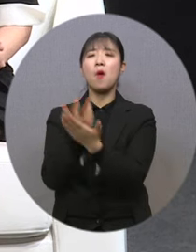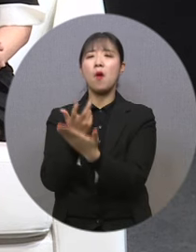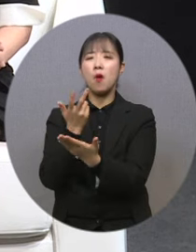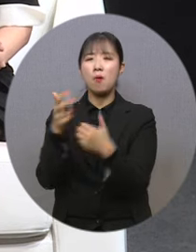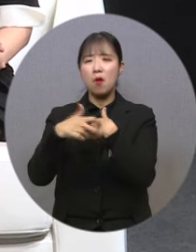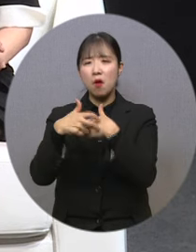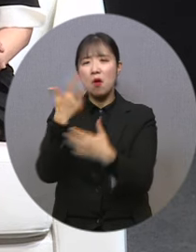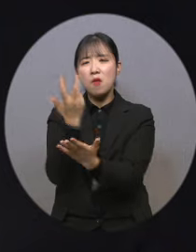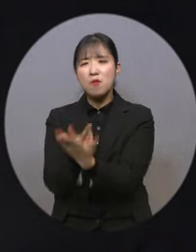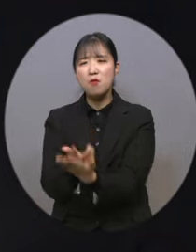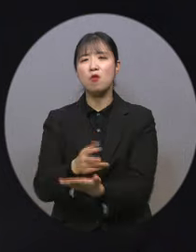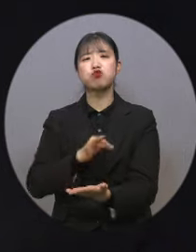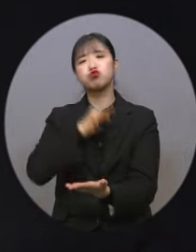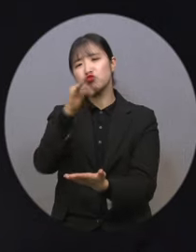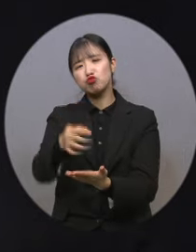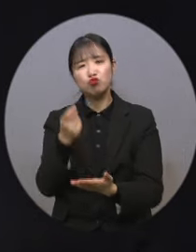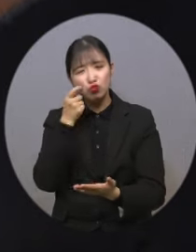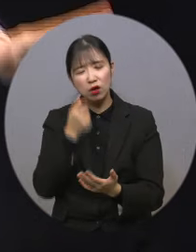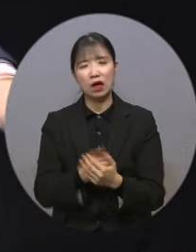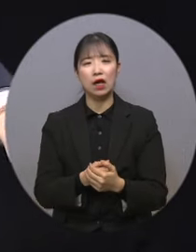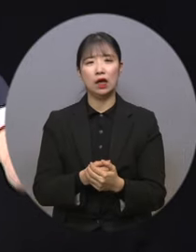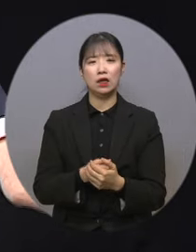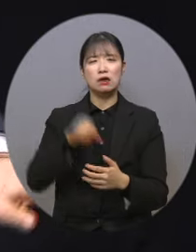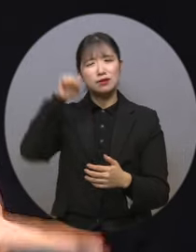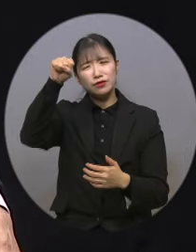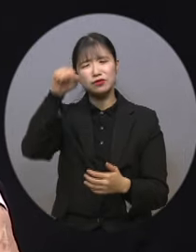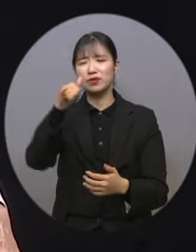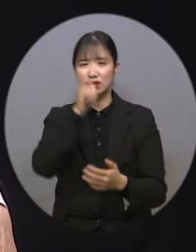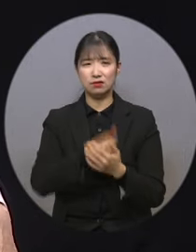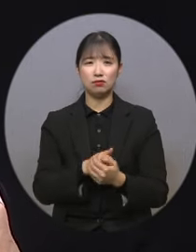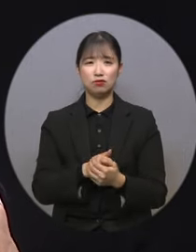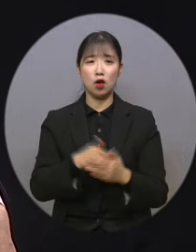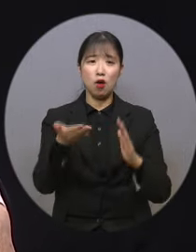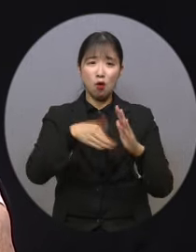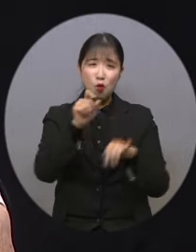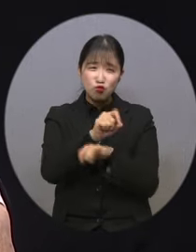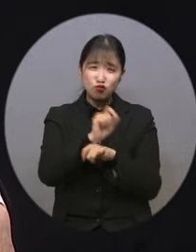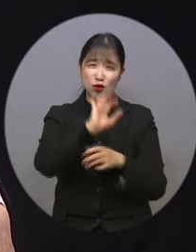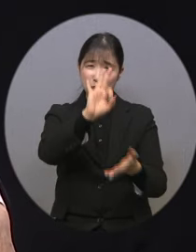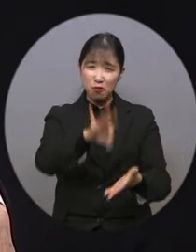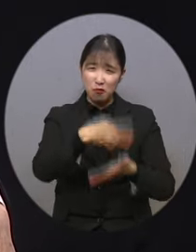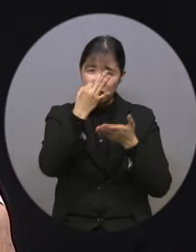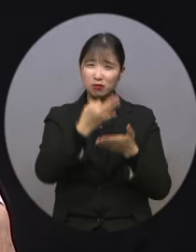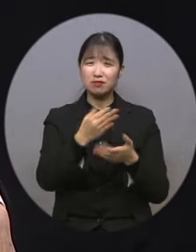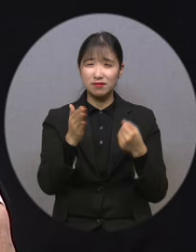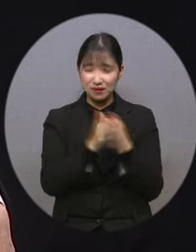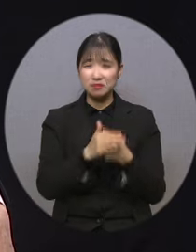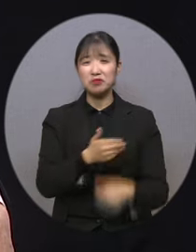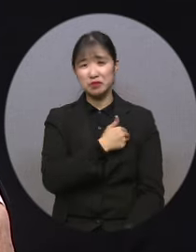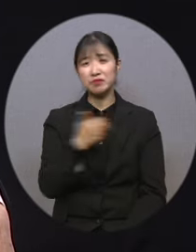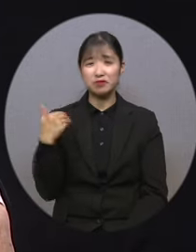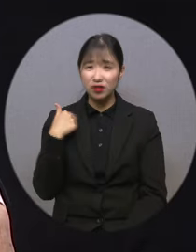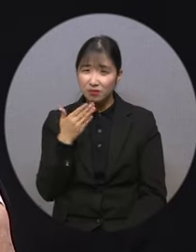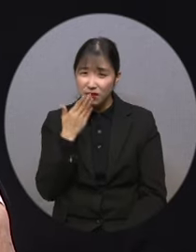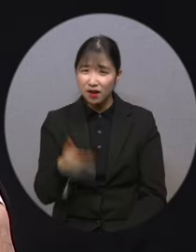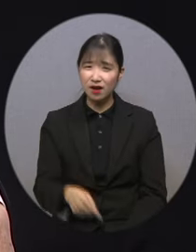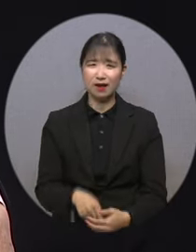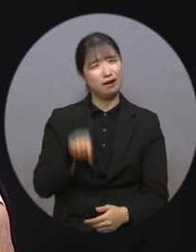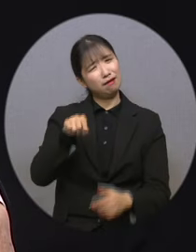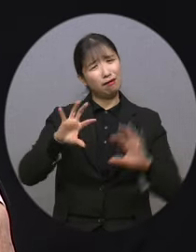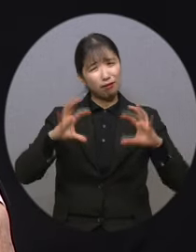일을 하지 그럼 관계 공무원들은 월급 나오니까 팔자가 팬 습니까 이게 나라꼴이